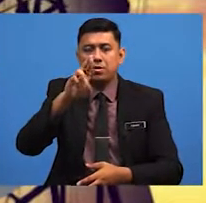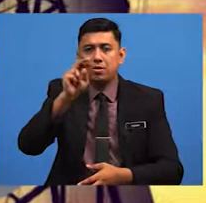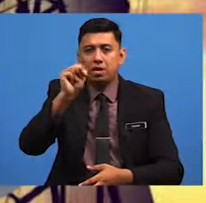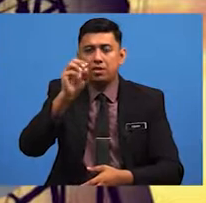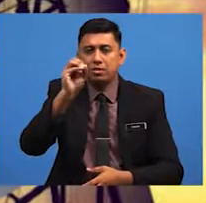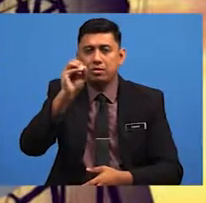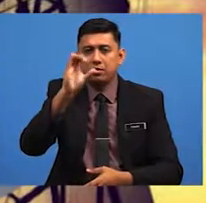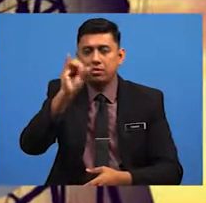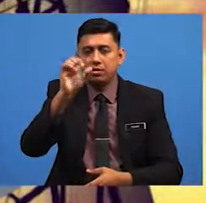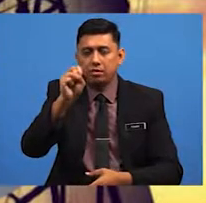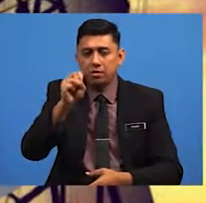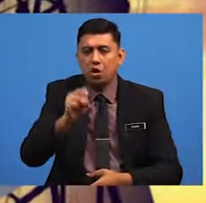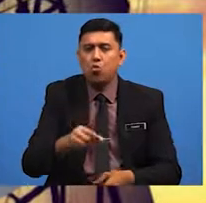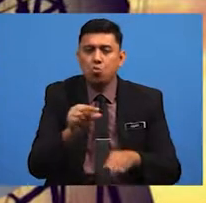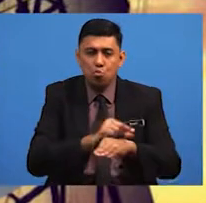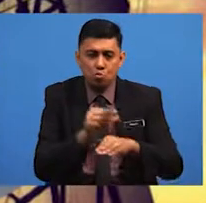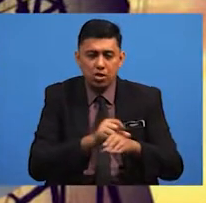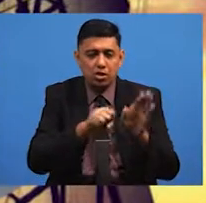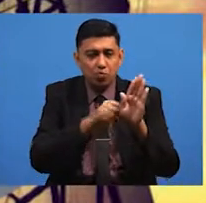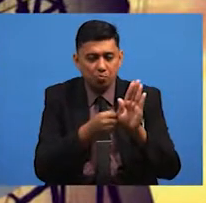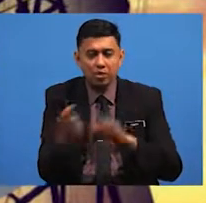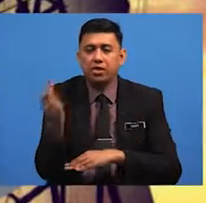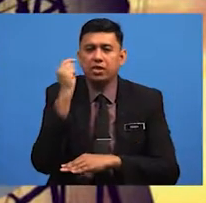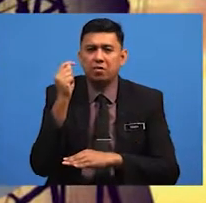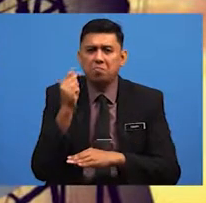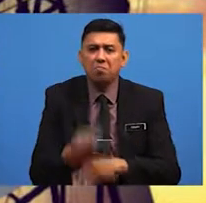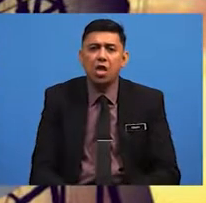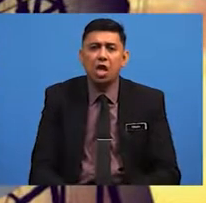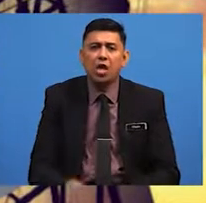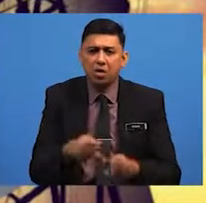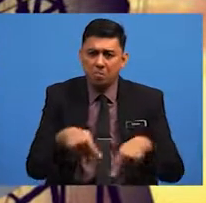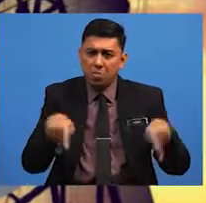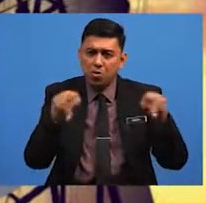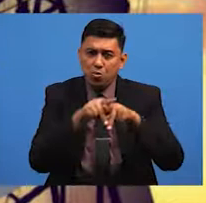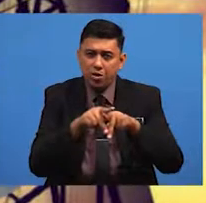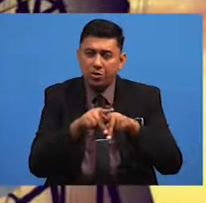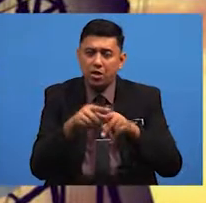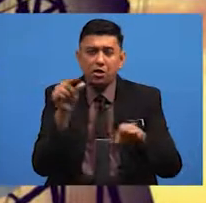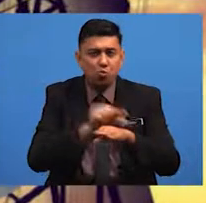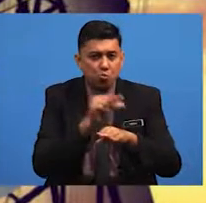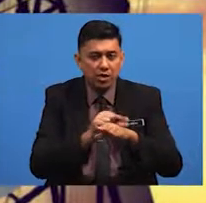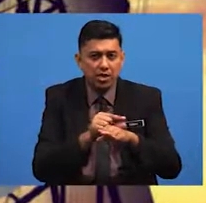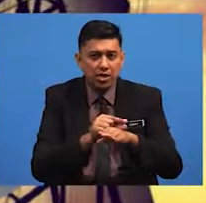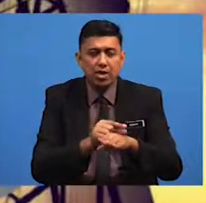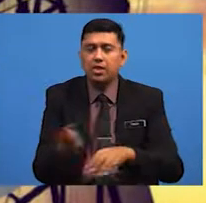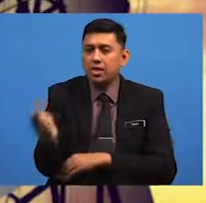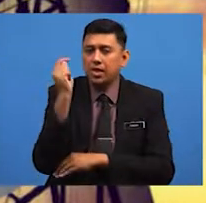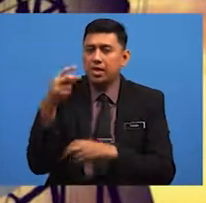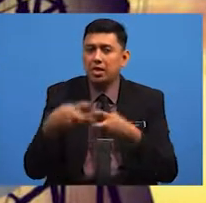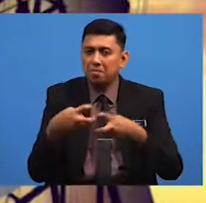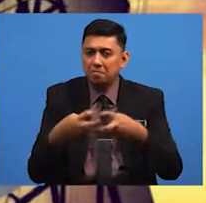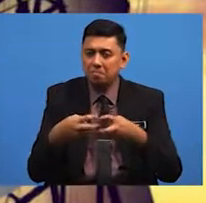menggunakan sumber tenaga ini untuk menampung keperluan penggunaan tenaga elektrik yang